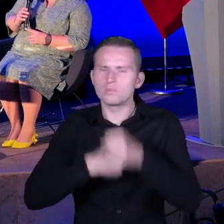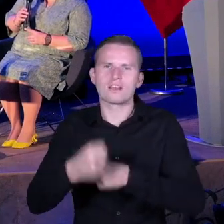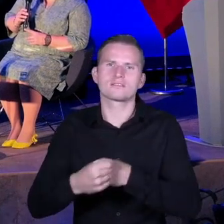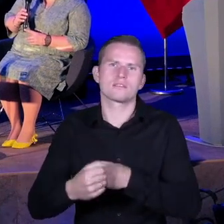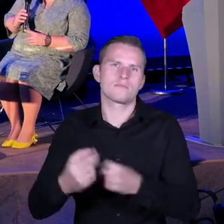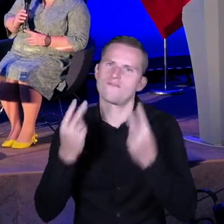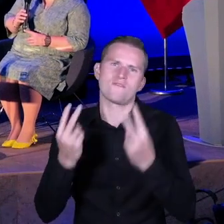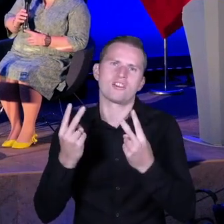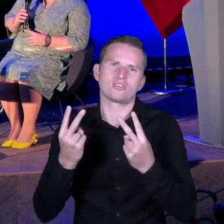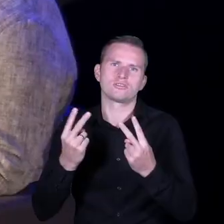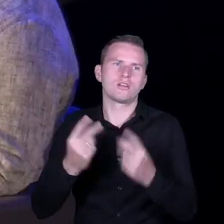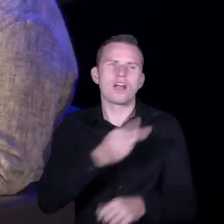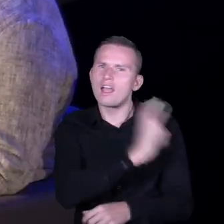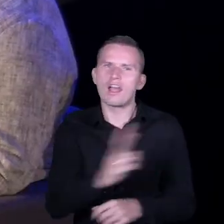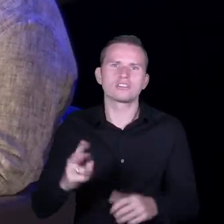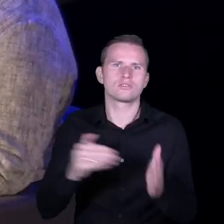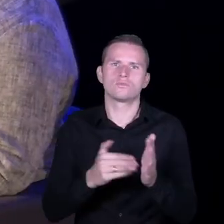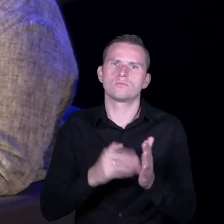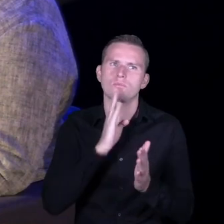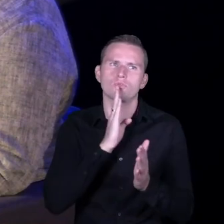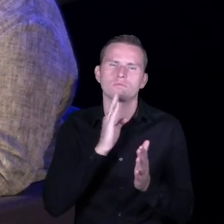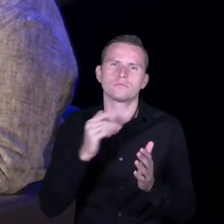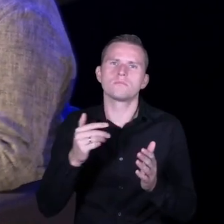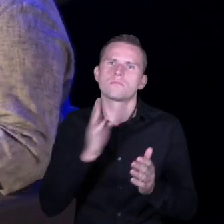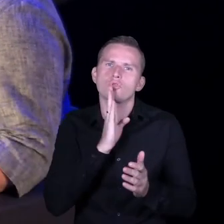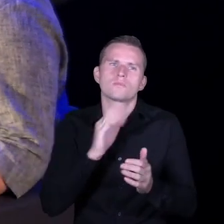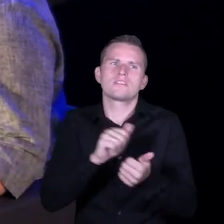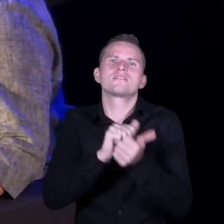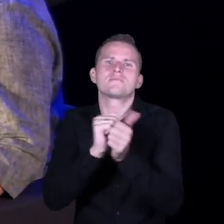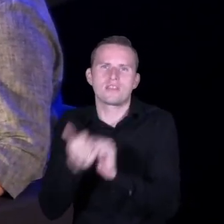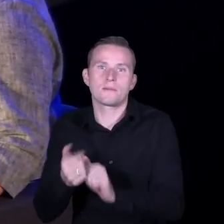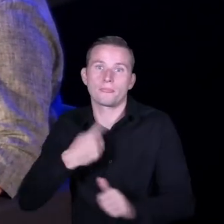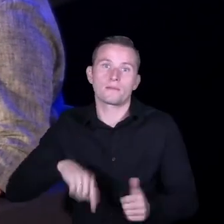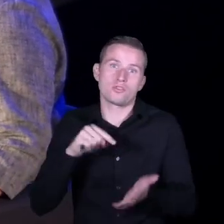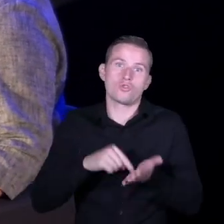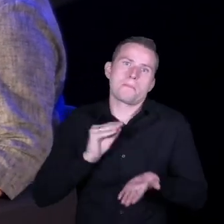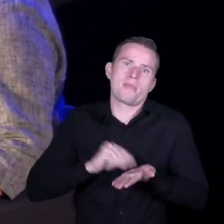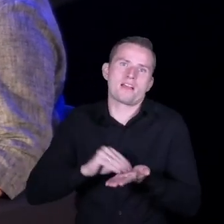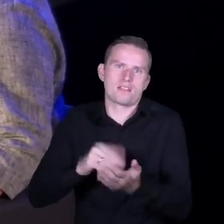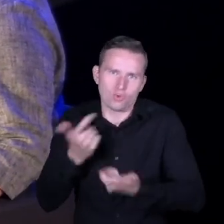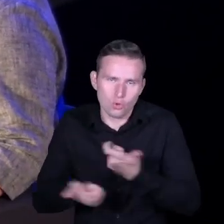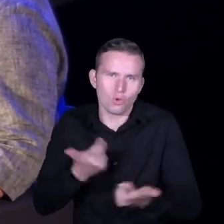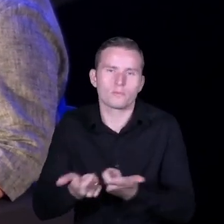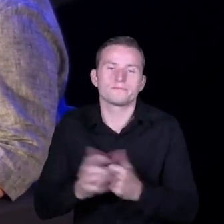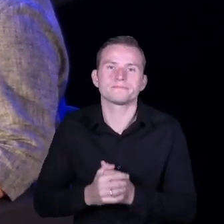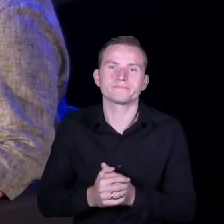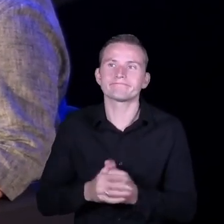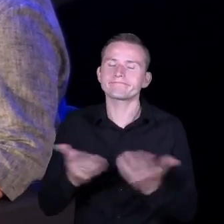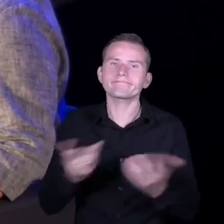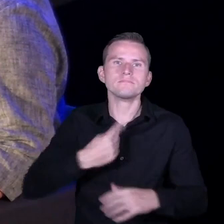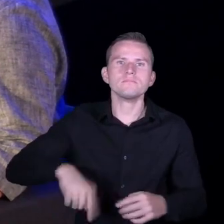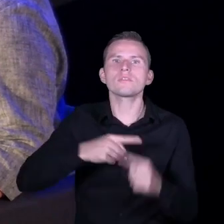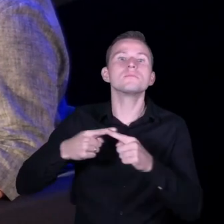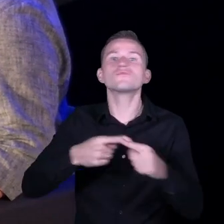zmienia naszą rzeczywistość i przepraktykowaliśmy to i praktykujemy, więc modelowanie